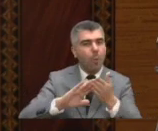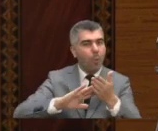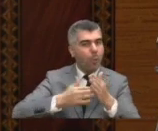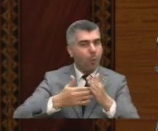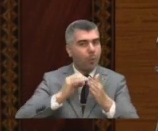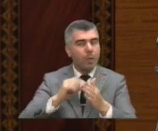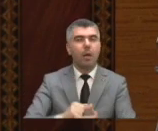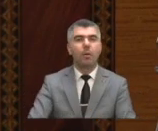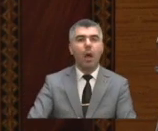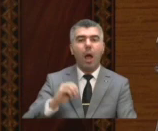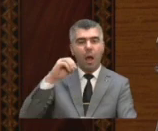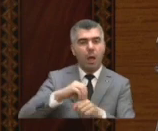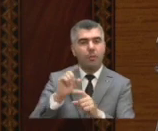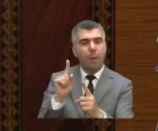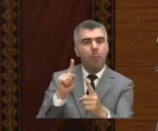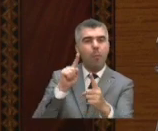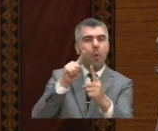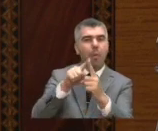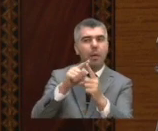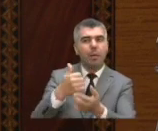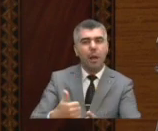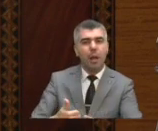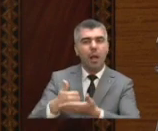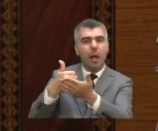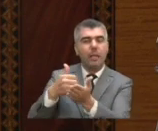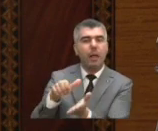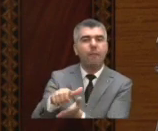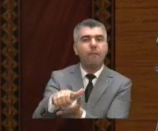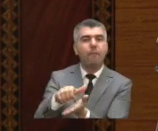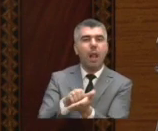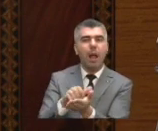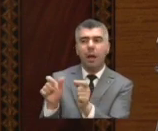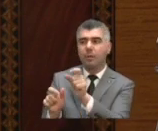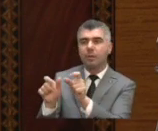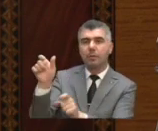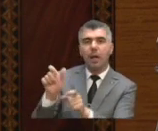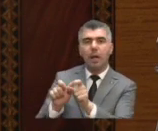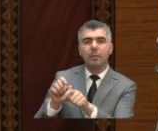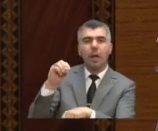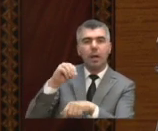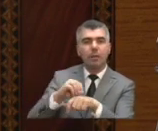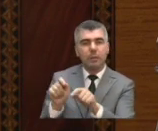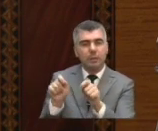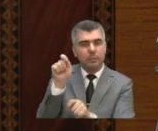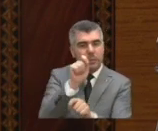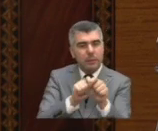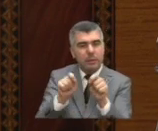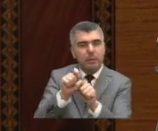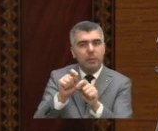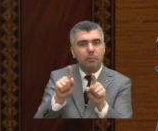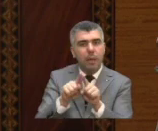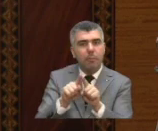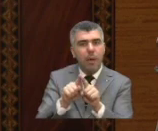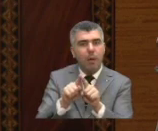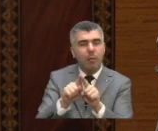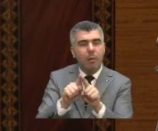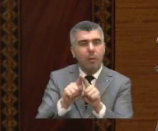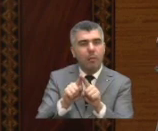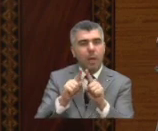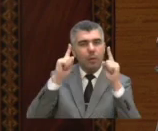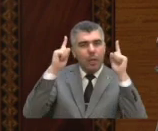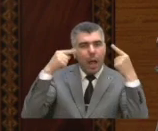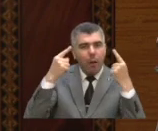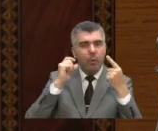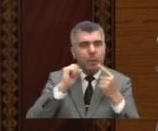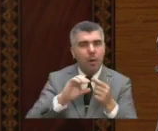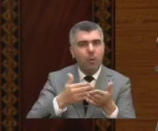وكذا مباشره تقديم الدعم للفلاحين من اجل اعاده تشكيل القطيع الوطني ودعم الشعير